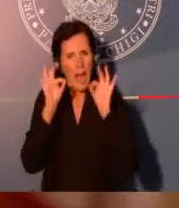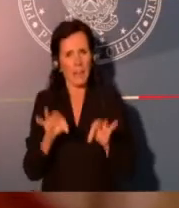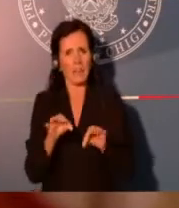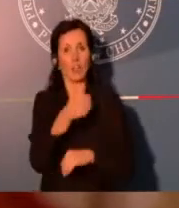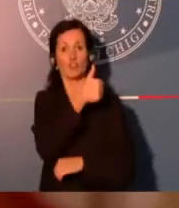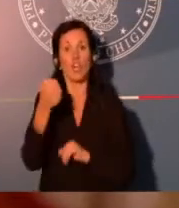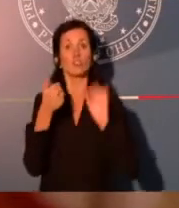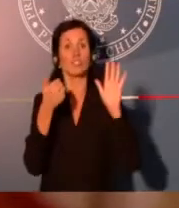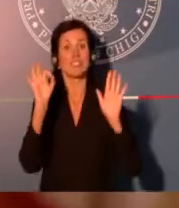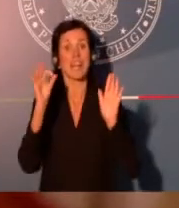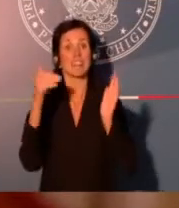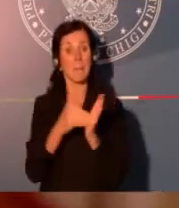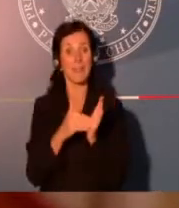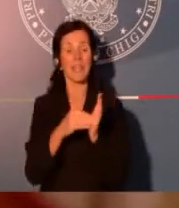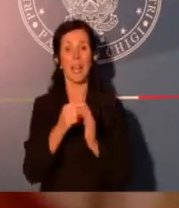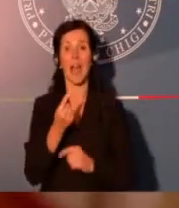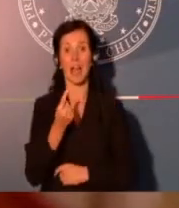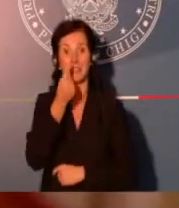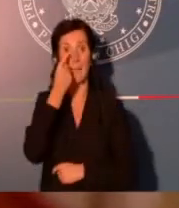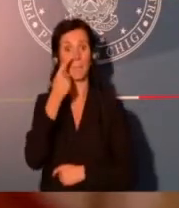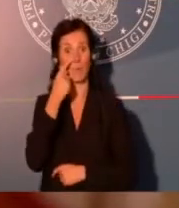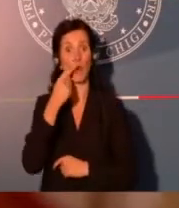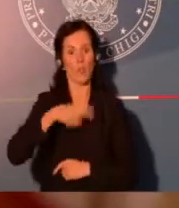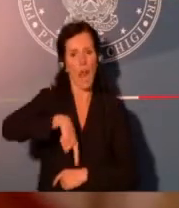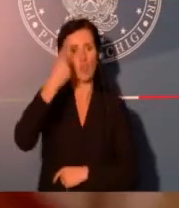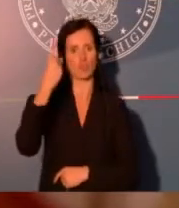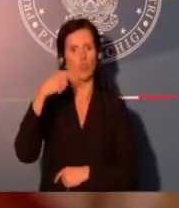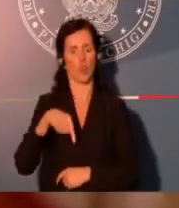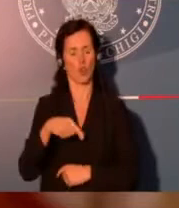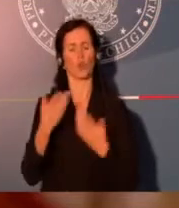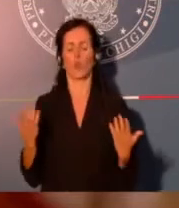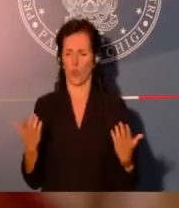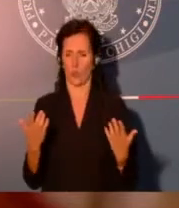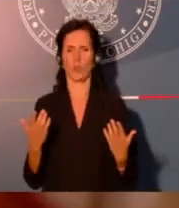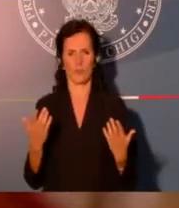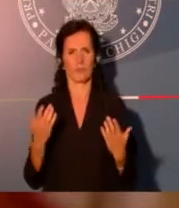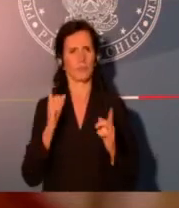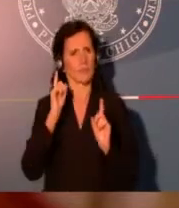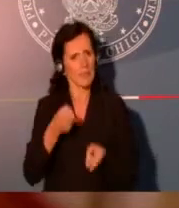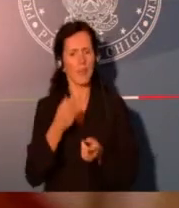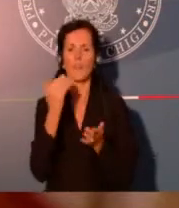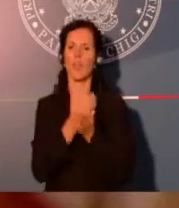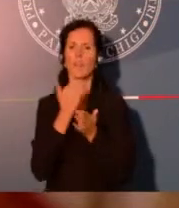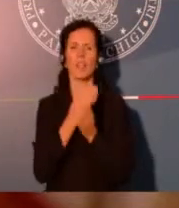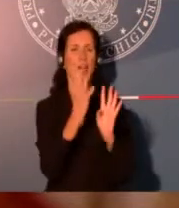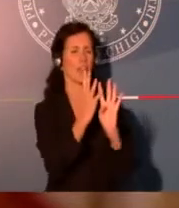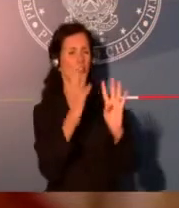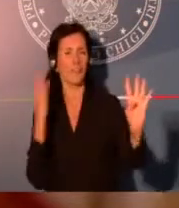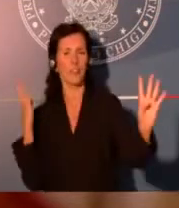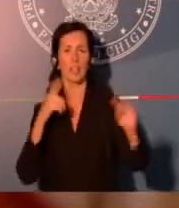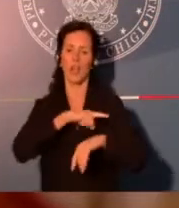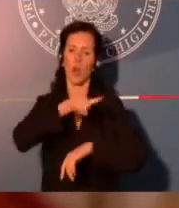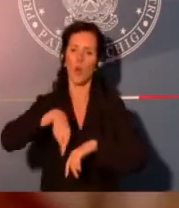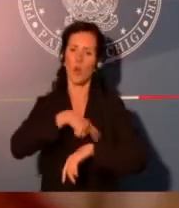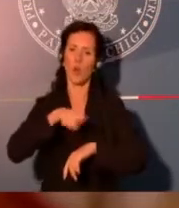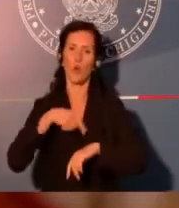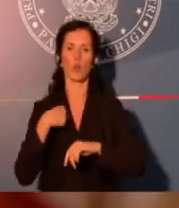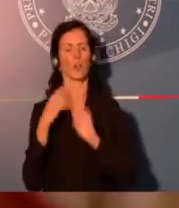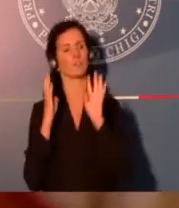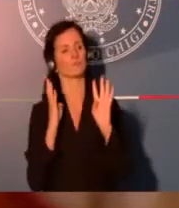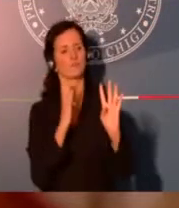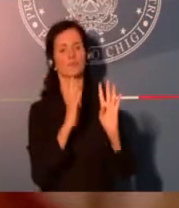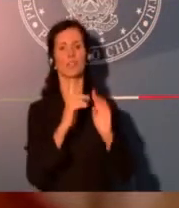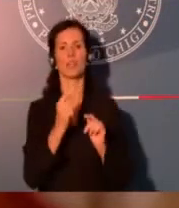160.000 tamponi al giorno, ma certo dobbiamo evitare che si facciano le fila di ore per effettuare la prova